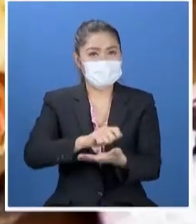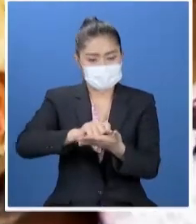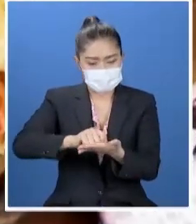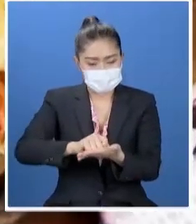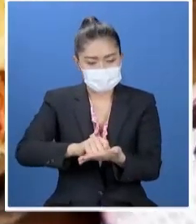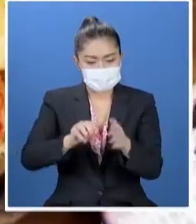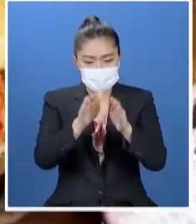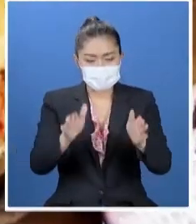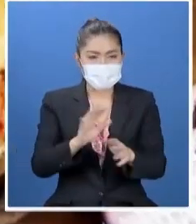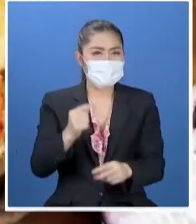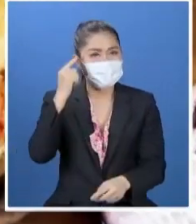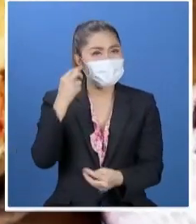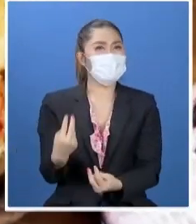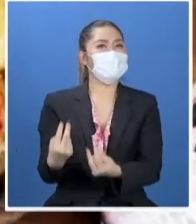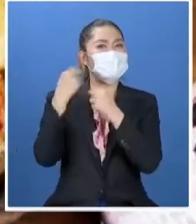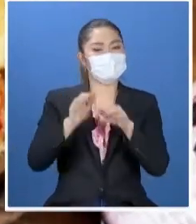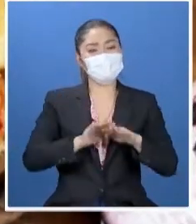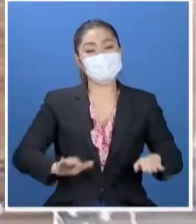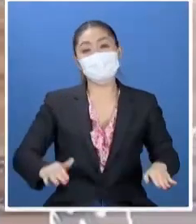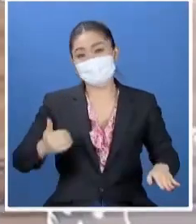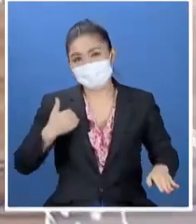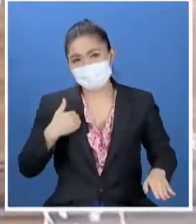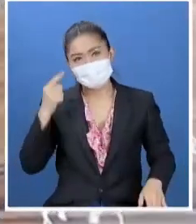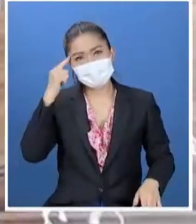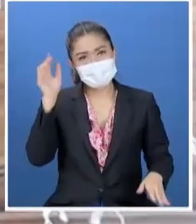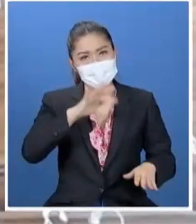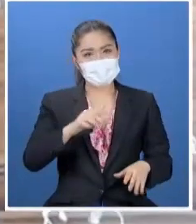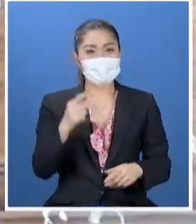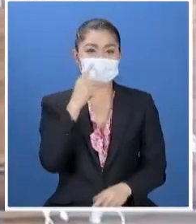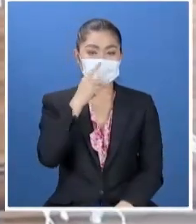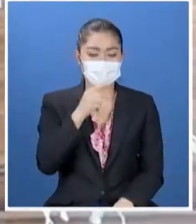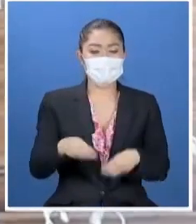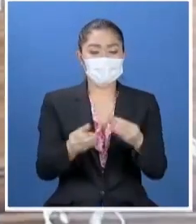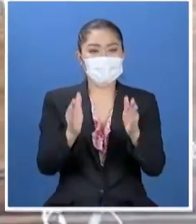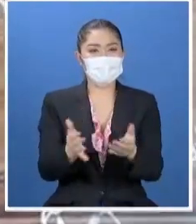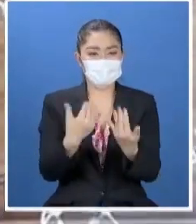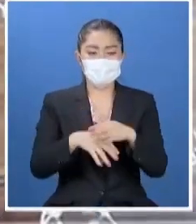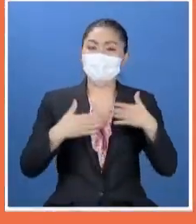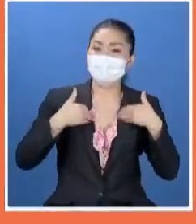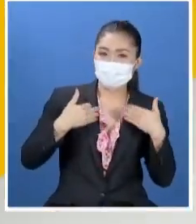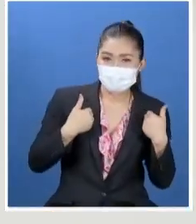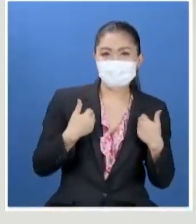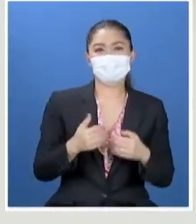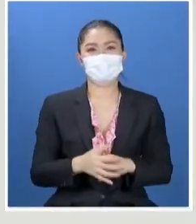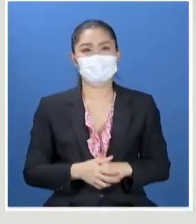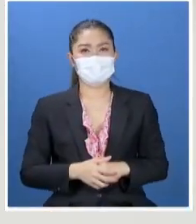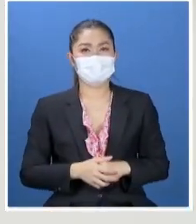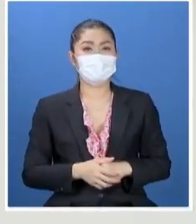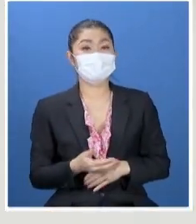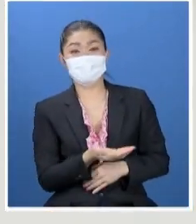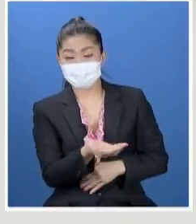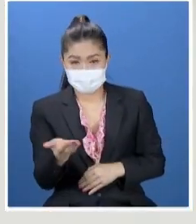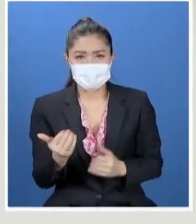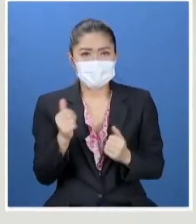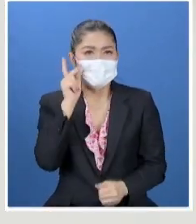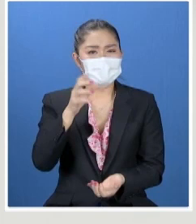นโต๊ะเหมือนได้ย้อนวัยกลับไปในวัยเด็กอีกครั้งก็เป็นการสร้างความแปลกใหม่ให้กับลูกค้าได้ร่วมสนุกกันค่ะคุณผู้ชม